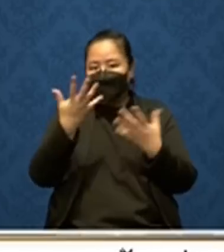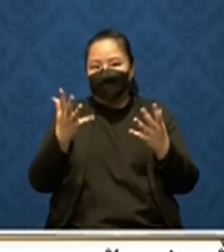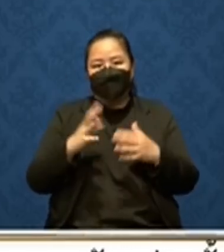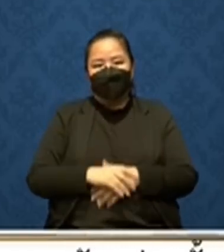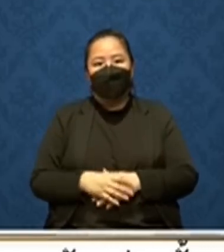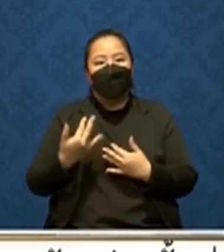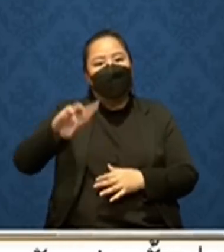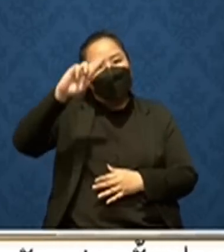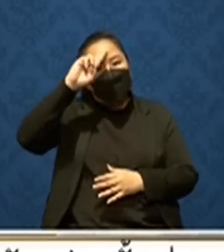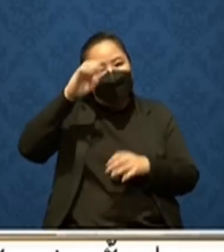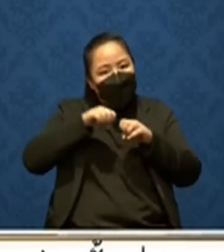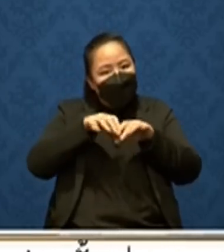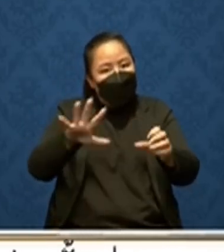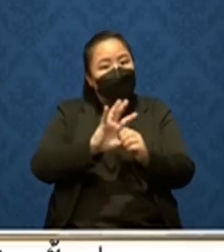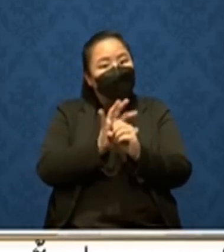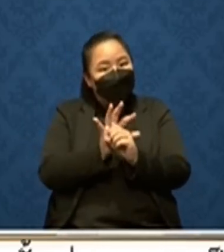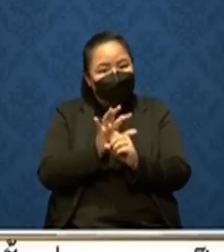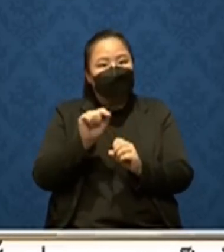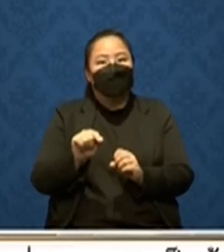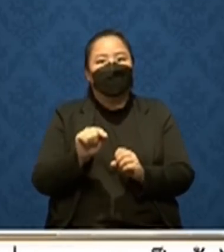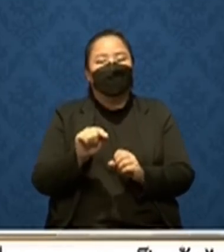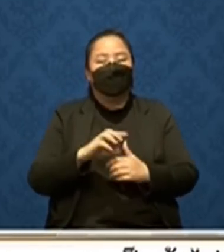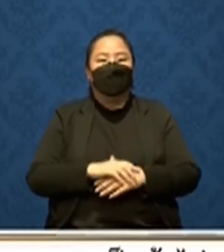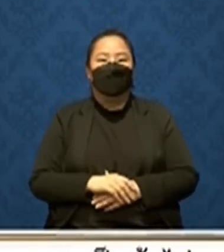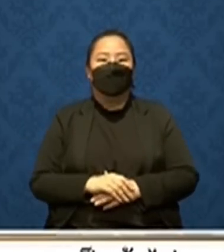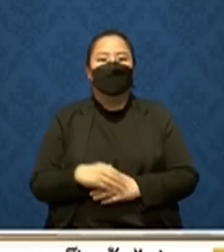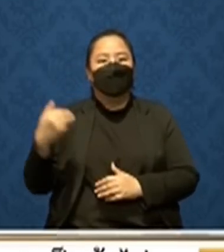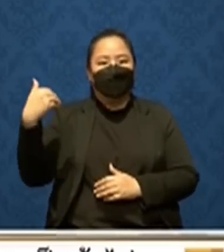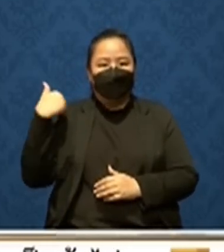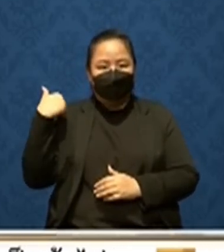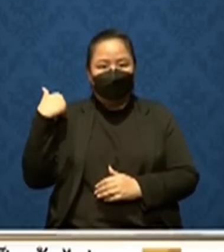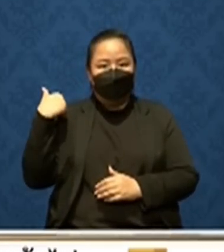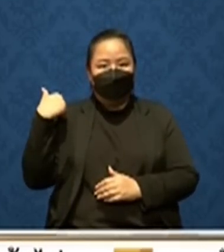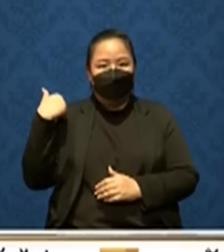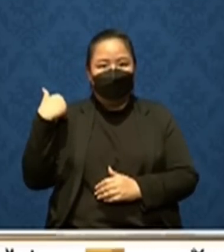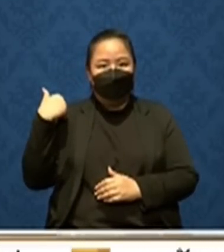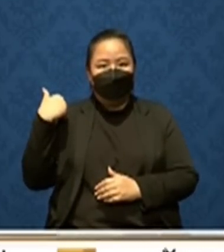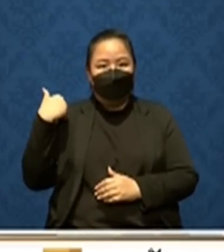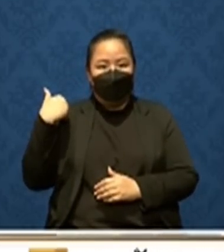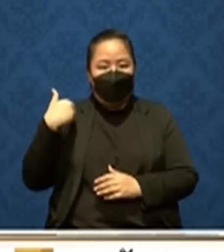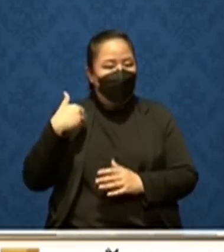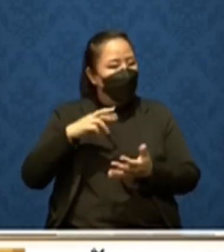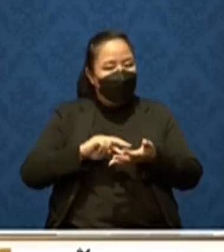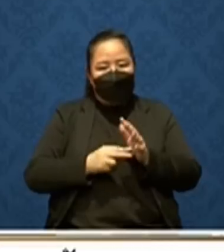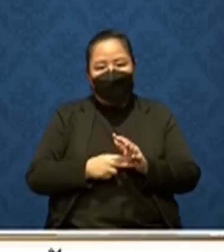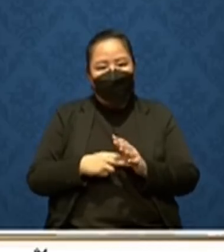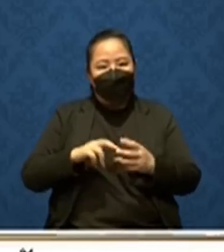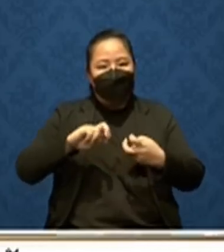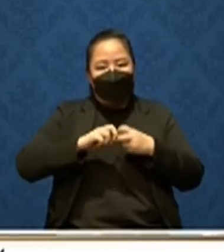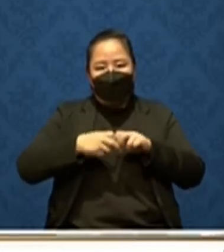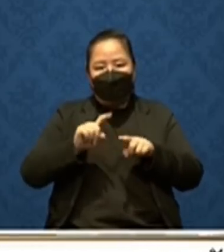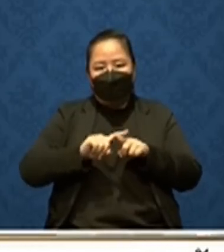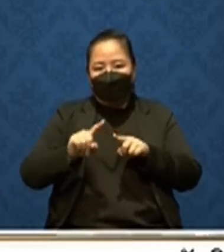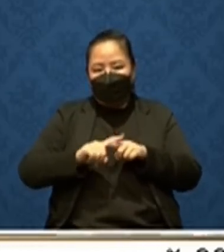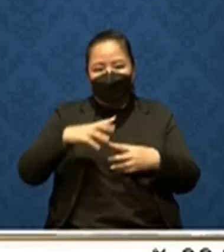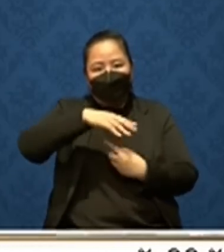ระบาดคงอิตาจีนเข้ามามีภาวะวิกฤตเกิดขึ้นทับผมมาทั้งภาวะ